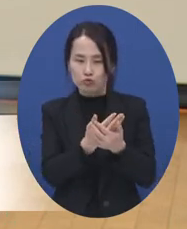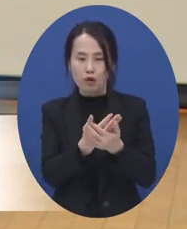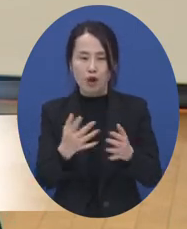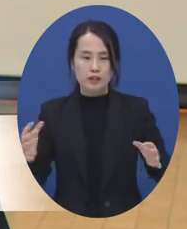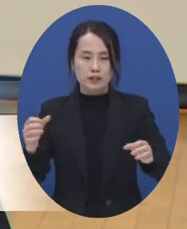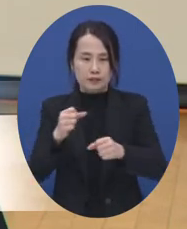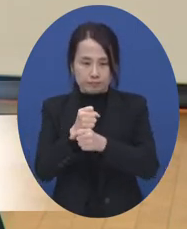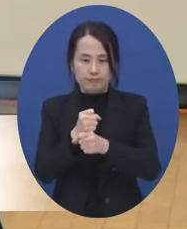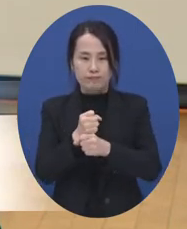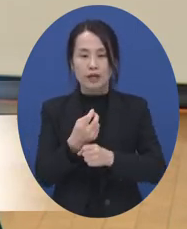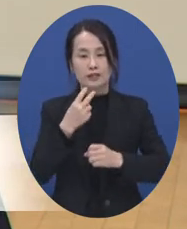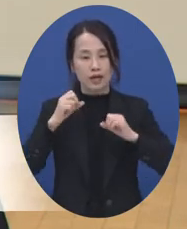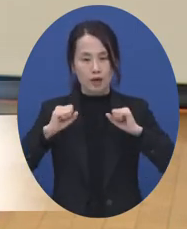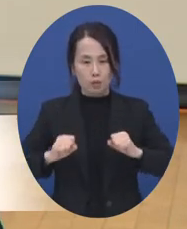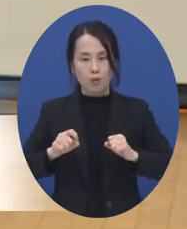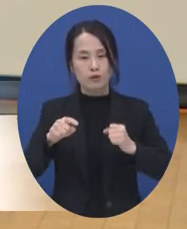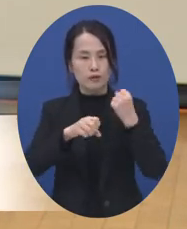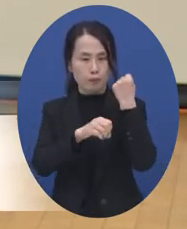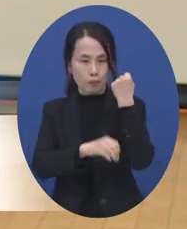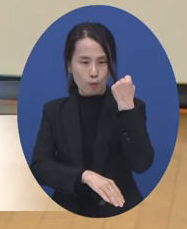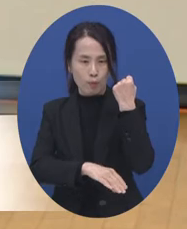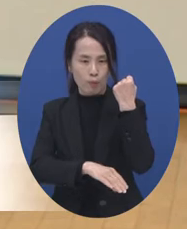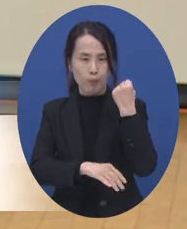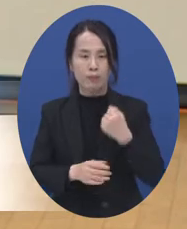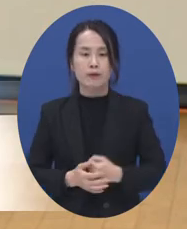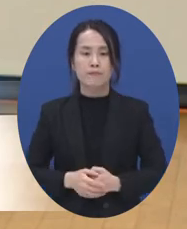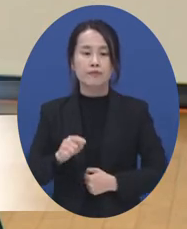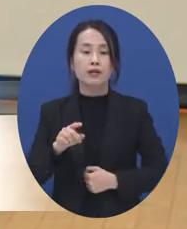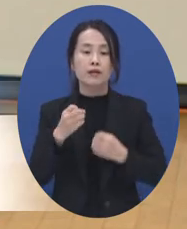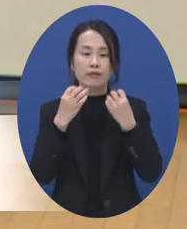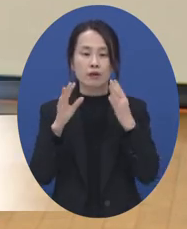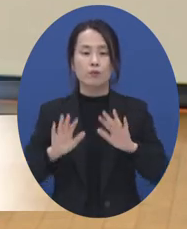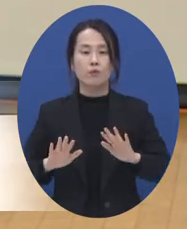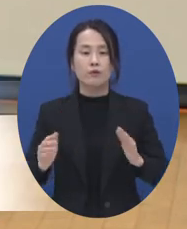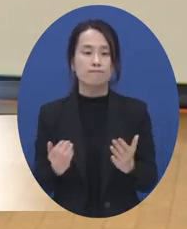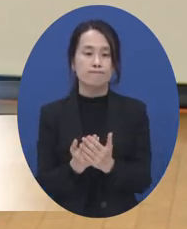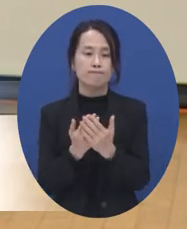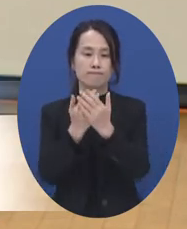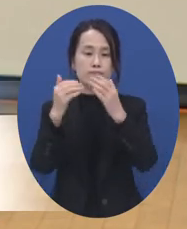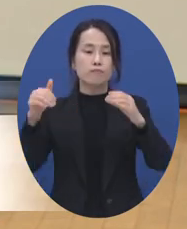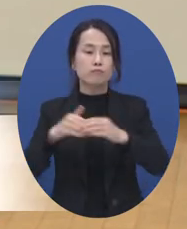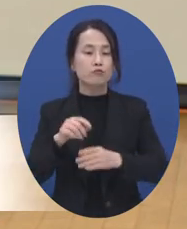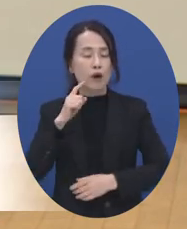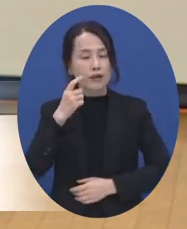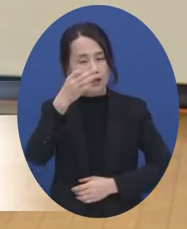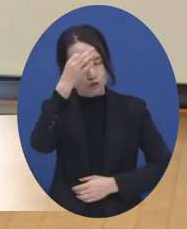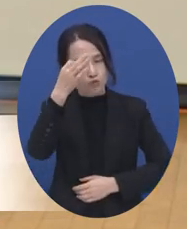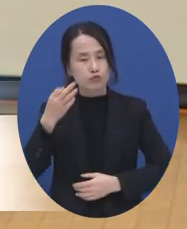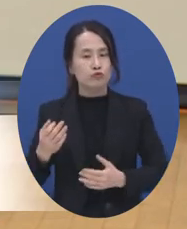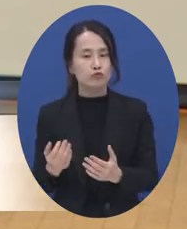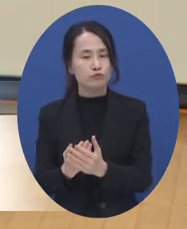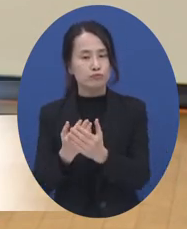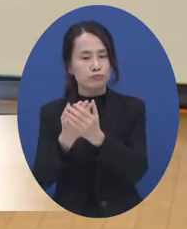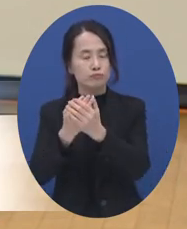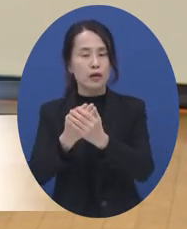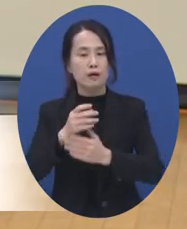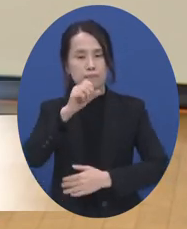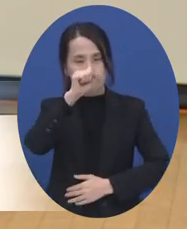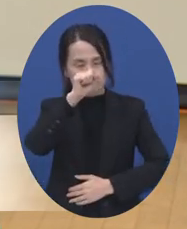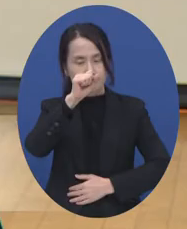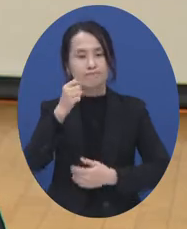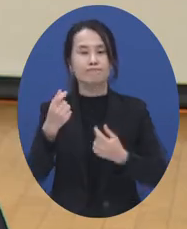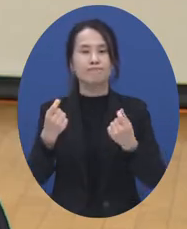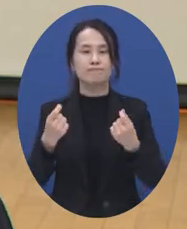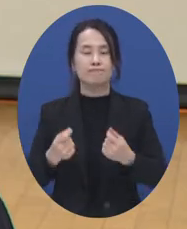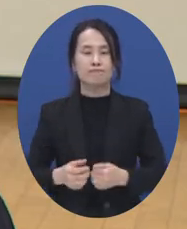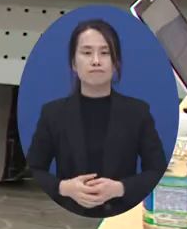핵심이 살아 있으면서 그것을 기본으로 해서 거기서 새로운 오늘의 그 발전되는 문화 예술을 일거나